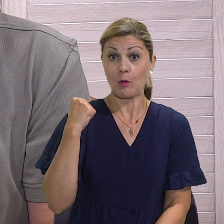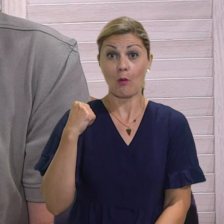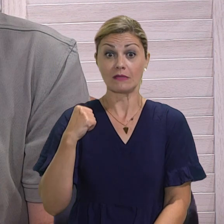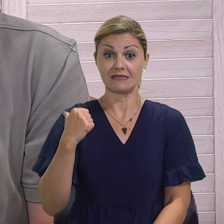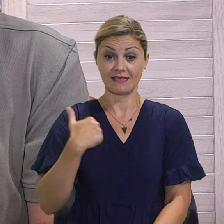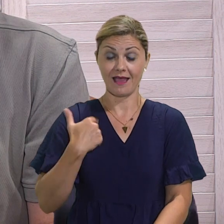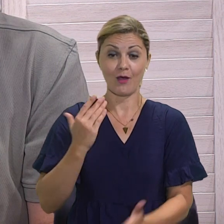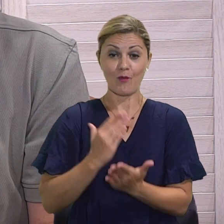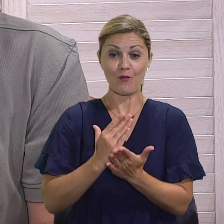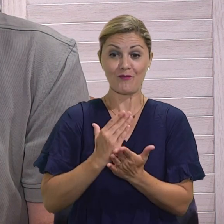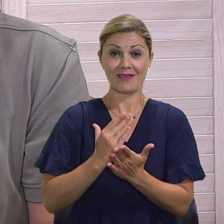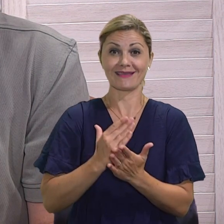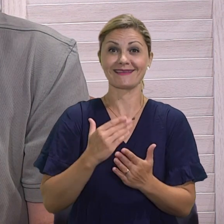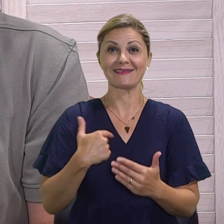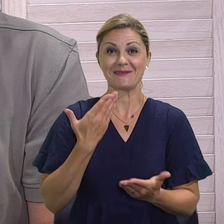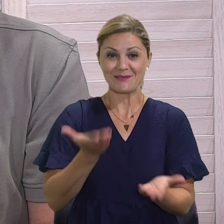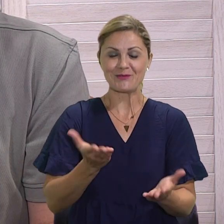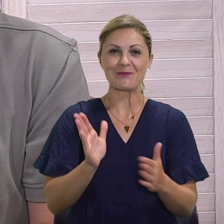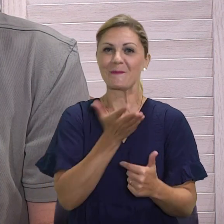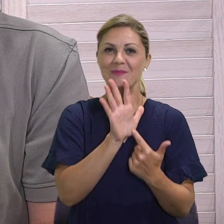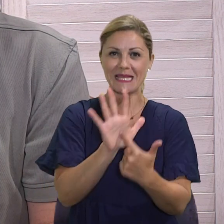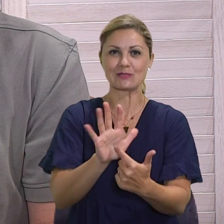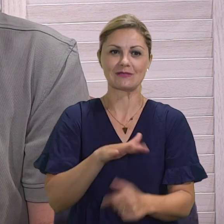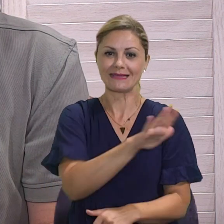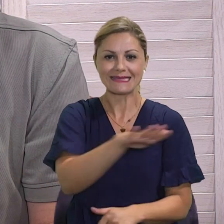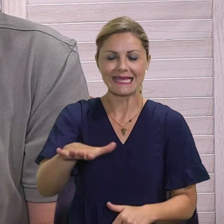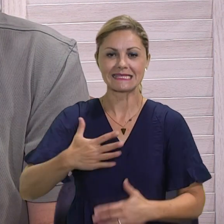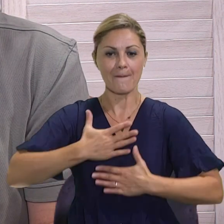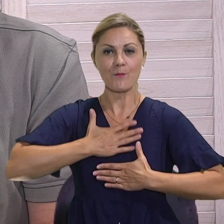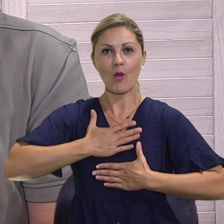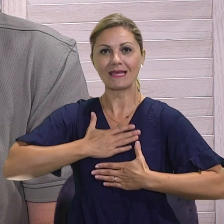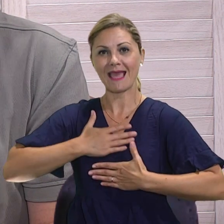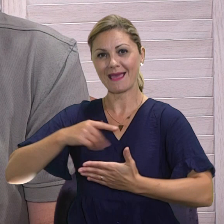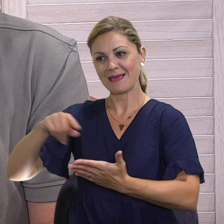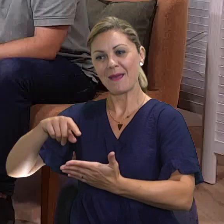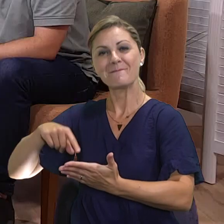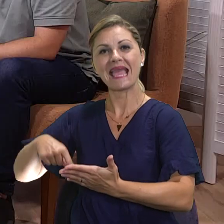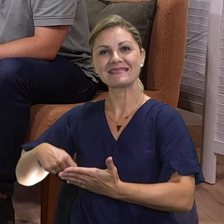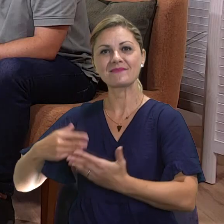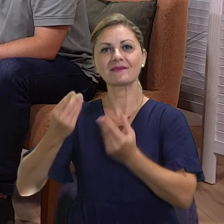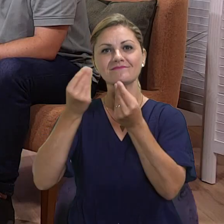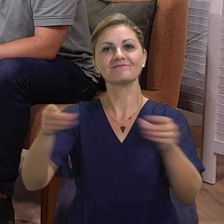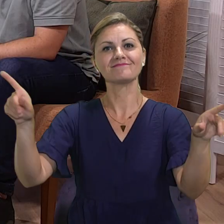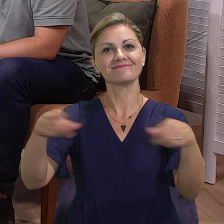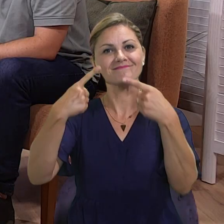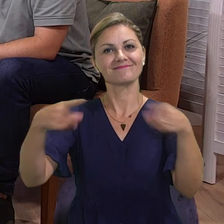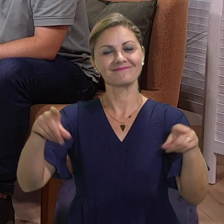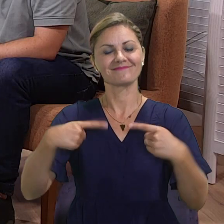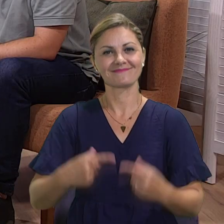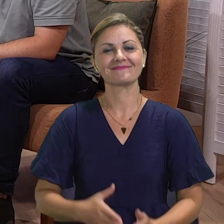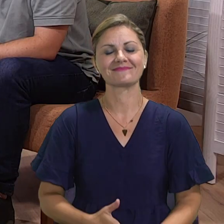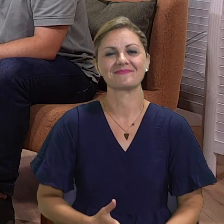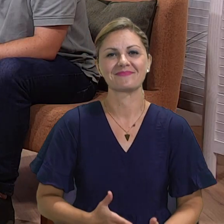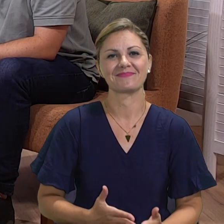godina najizvođeniji dječji i pjesnik na tim recitalima. To znači da su i druge profesorice